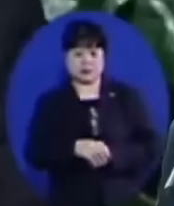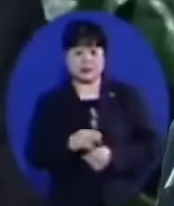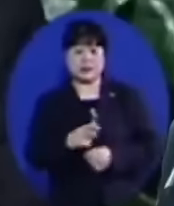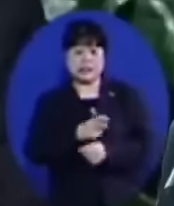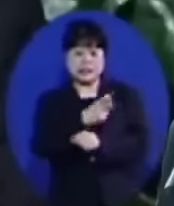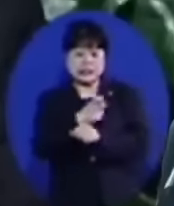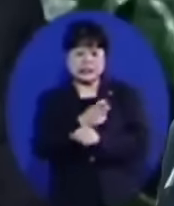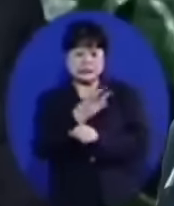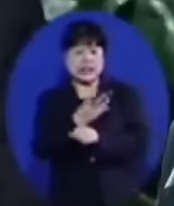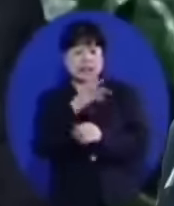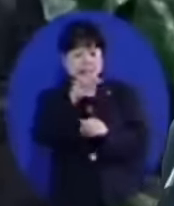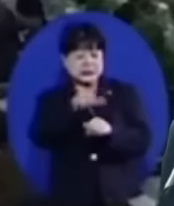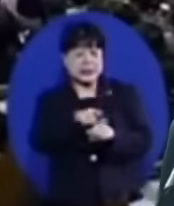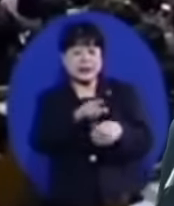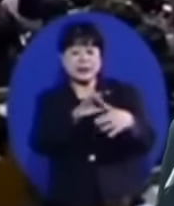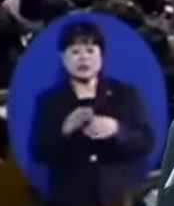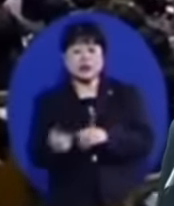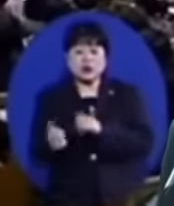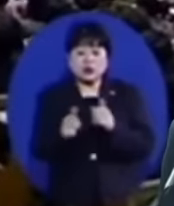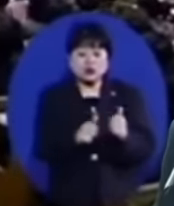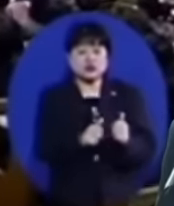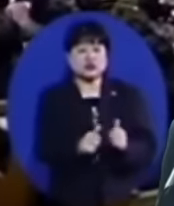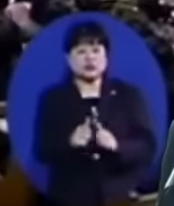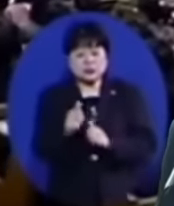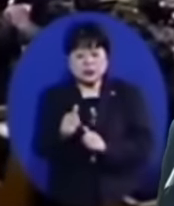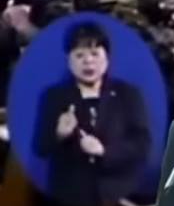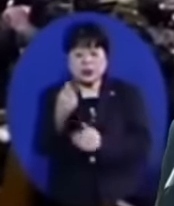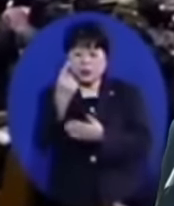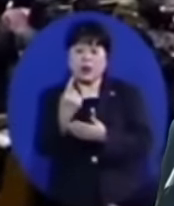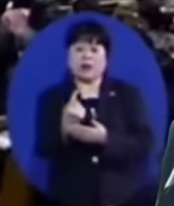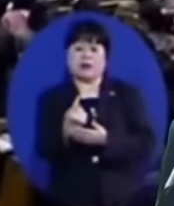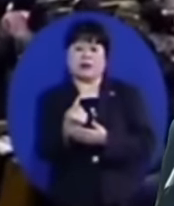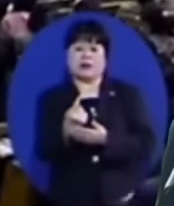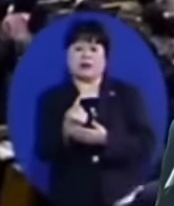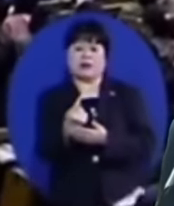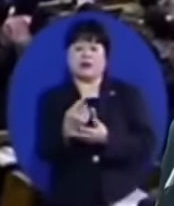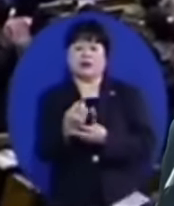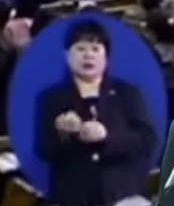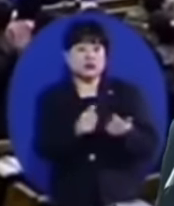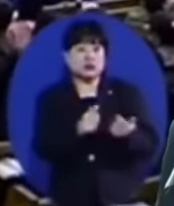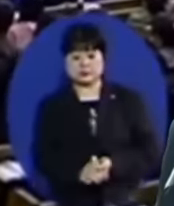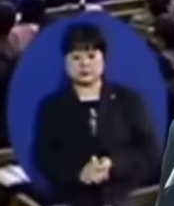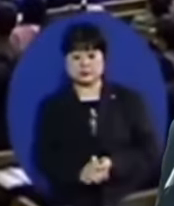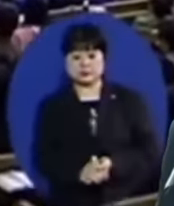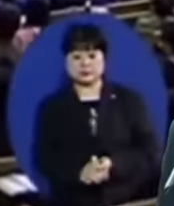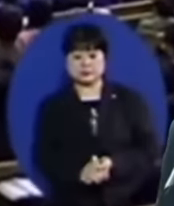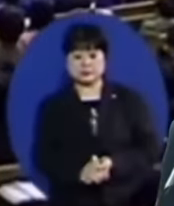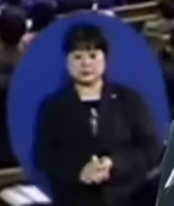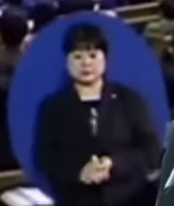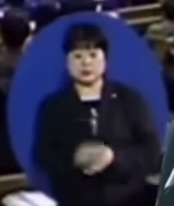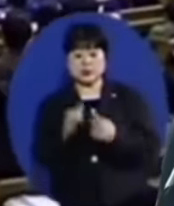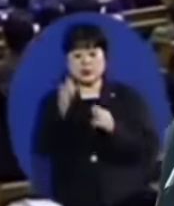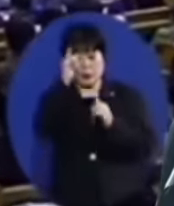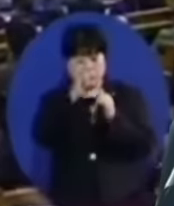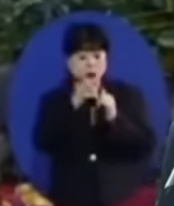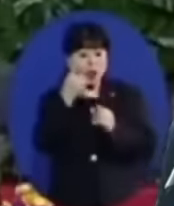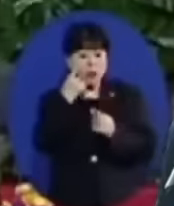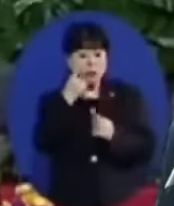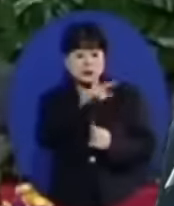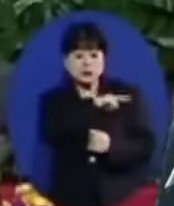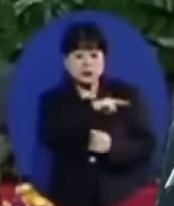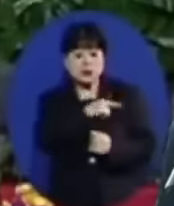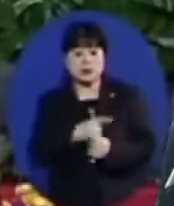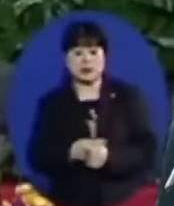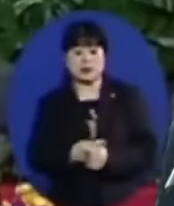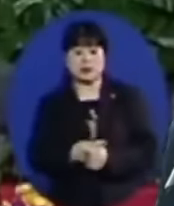24시간 죽음이 그림자처럼 따라다녀요. 언제 죽을지 몰라요. 인류 역사상 가장